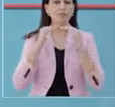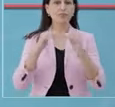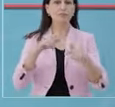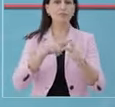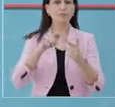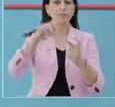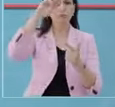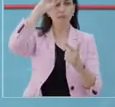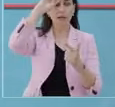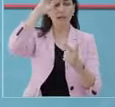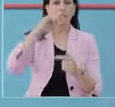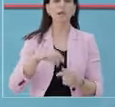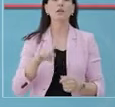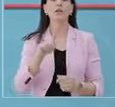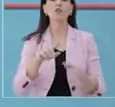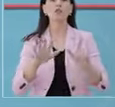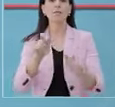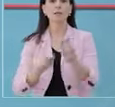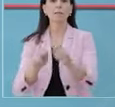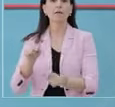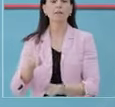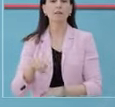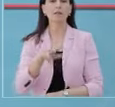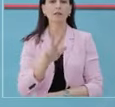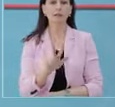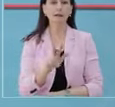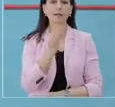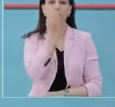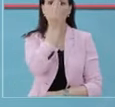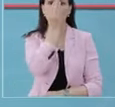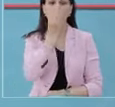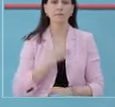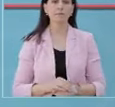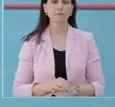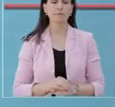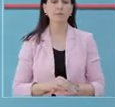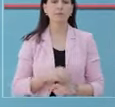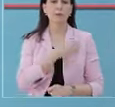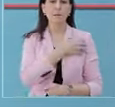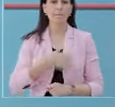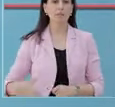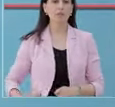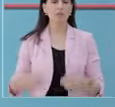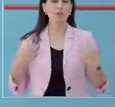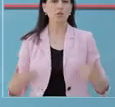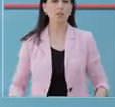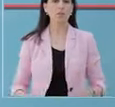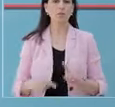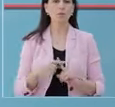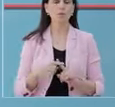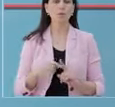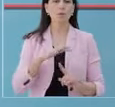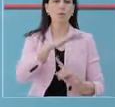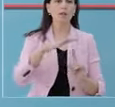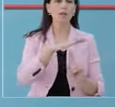janë pacientët të shtruar, 3 prej tyre në terapi intensive. Ministria e Shëndetësisë dhe Mbrojtjes Sociale bën thirrje edhe një